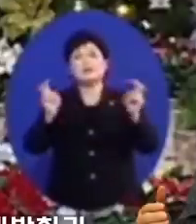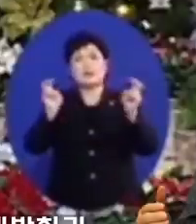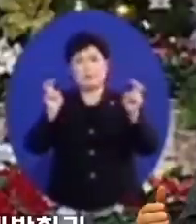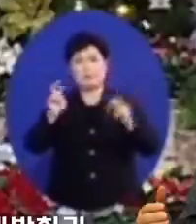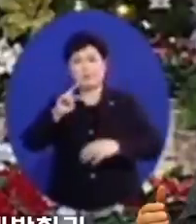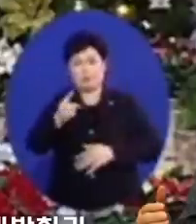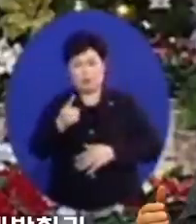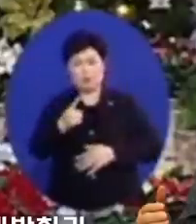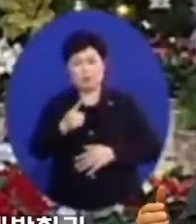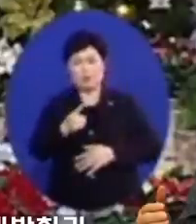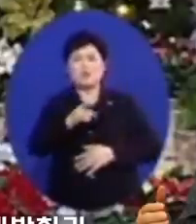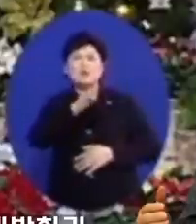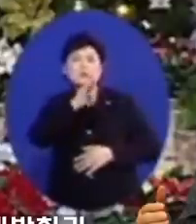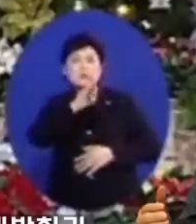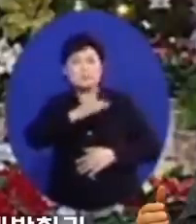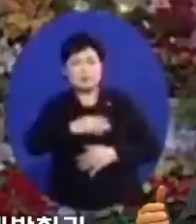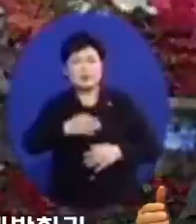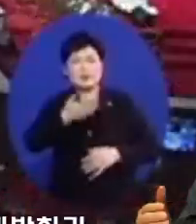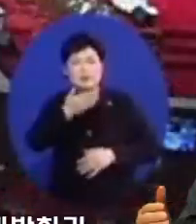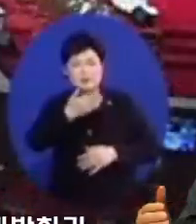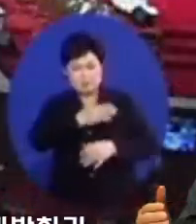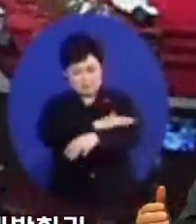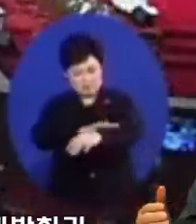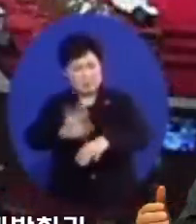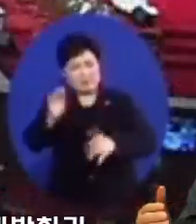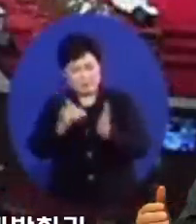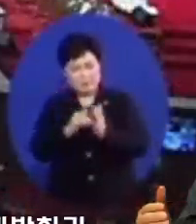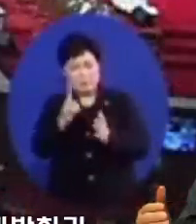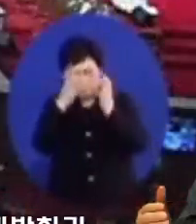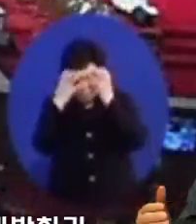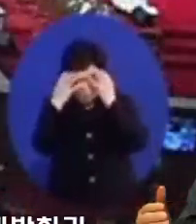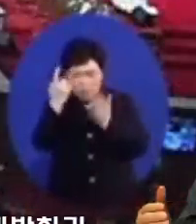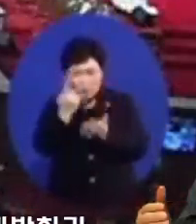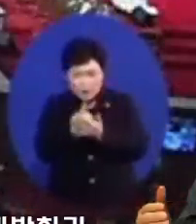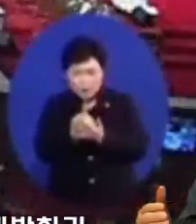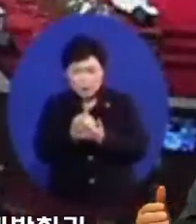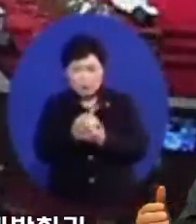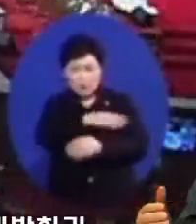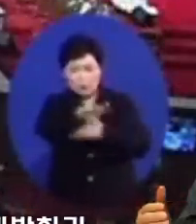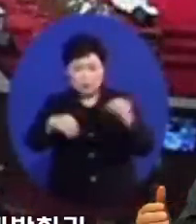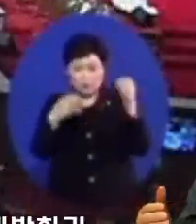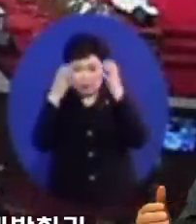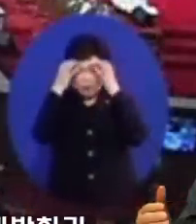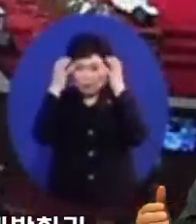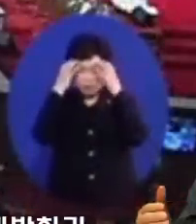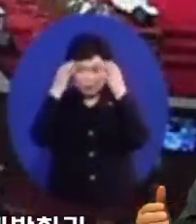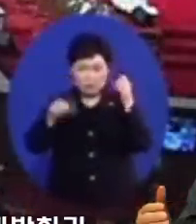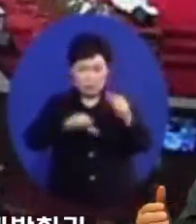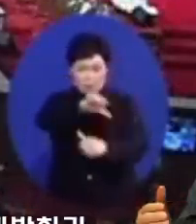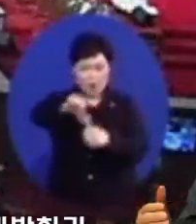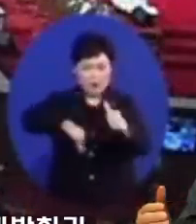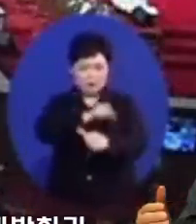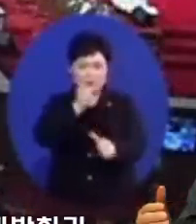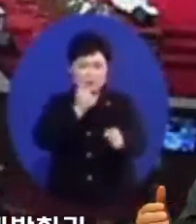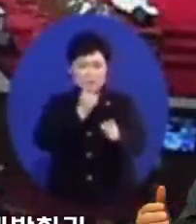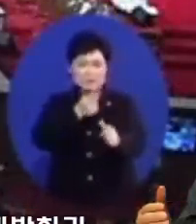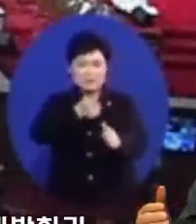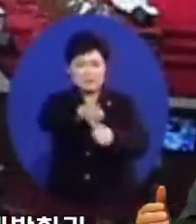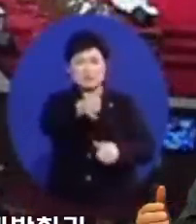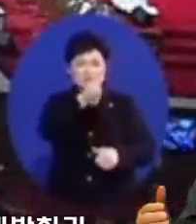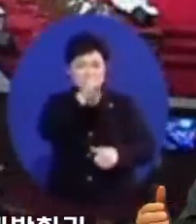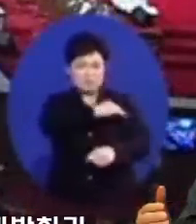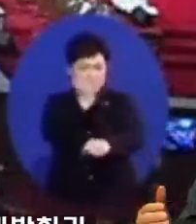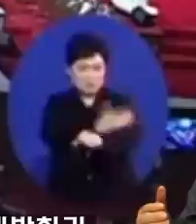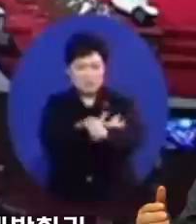그 사업이 살아나는 것입니다. 어떤 고통이 다가와도 오히려 그 고통은 환경을 이길 수 있는 능력을 더